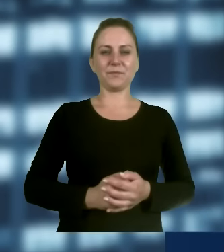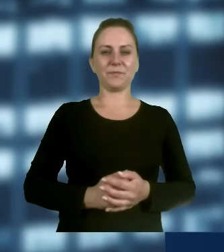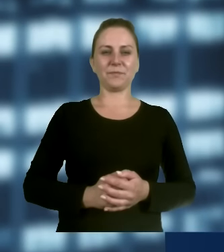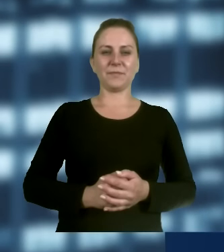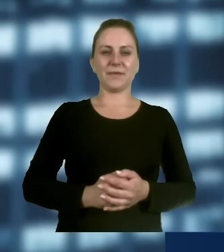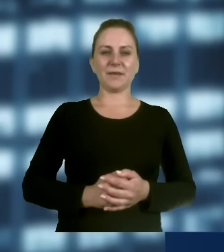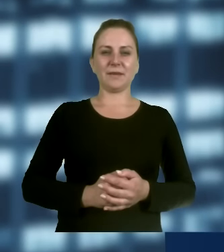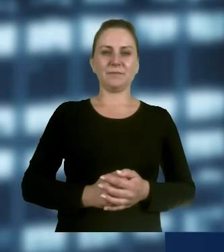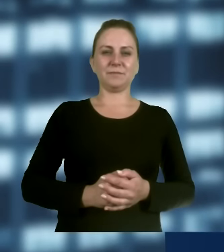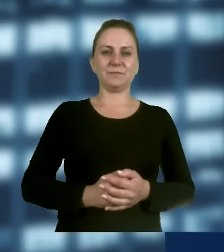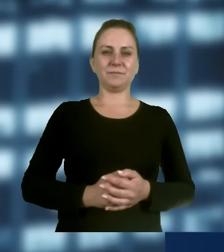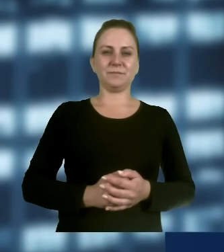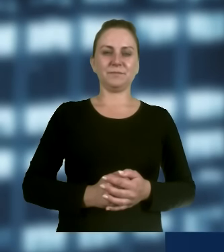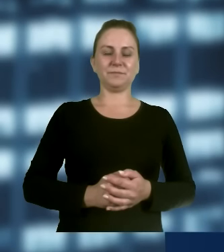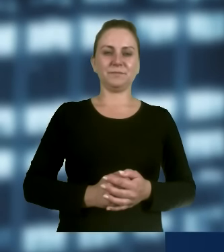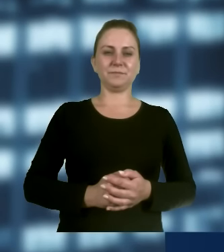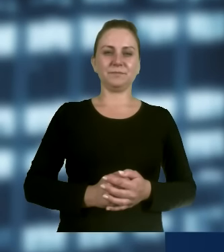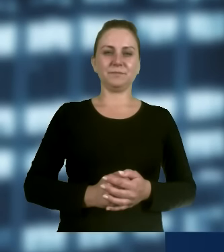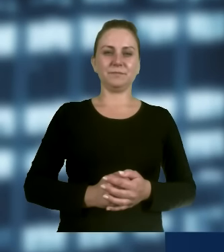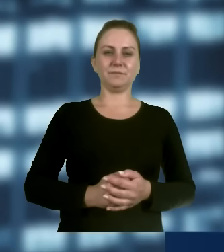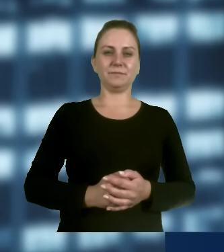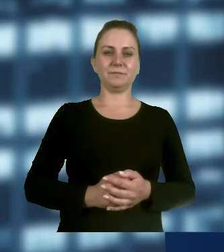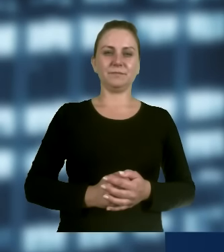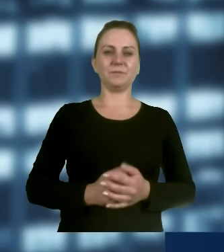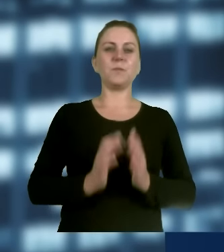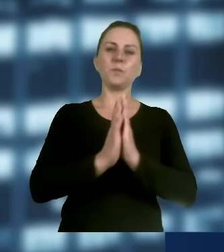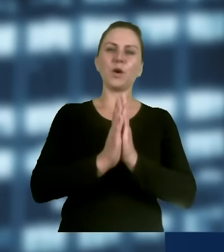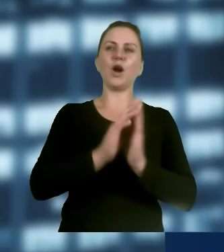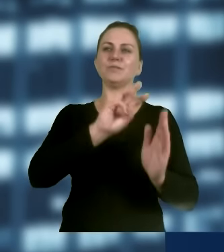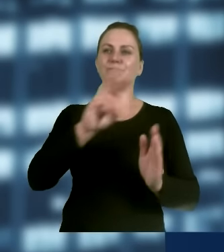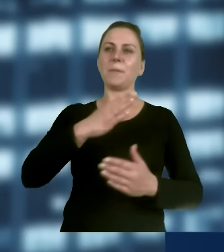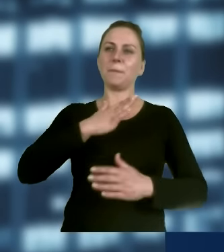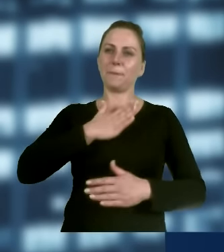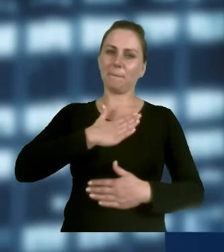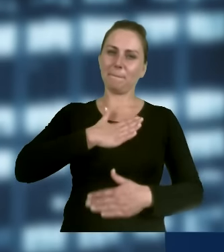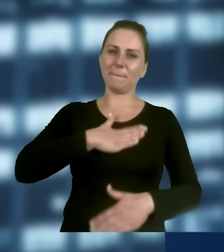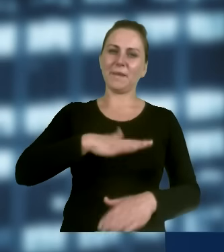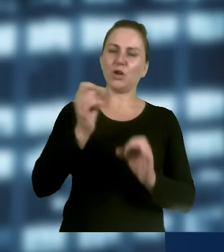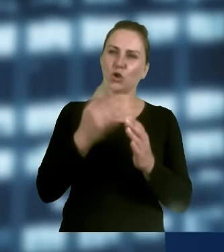Gdyby państwo byli tak mili i się ograniczali troszeczkę.